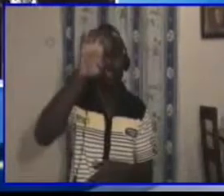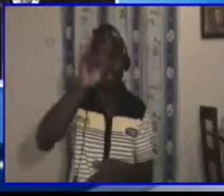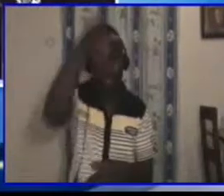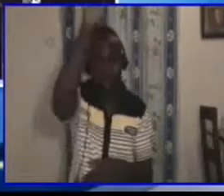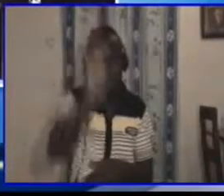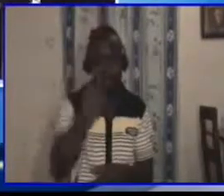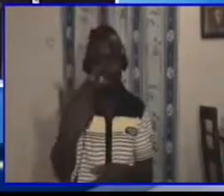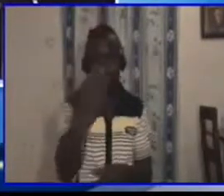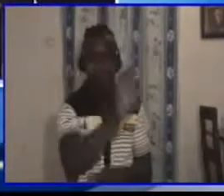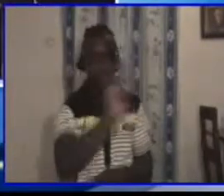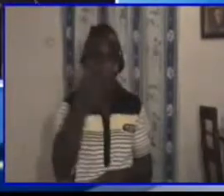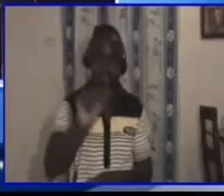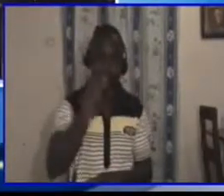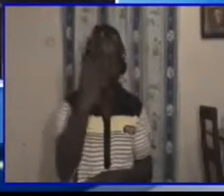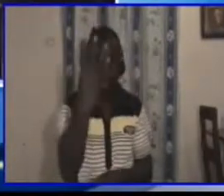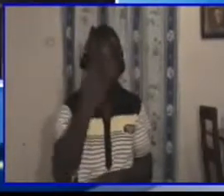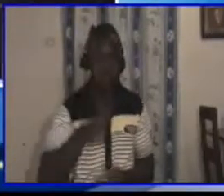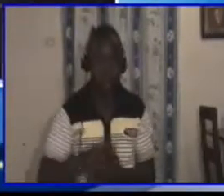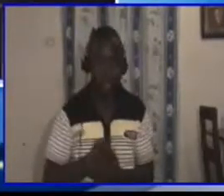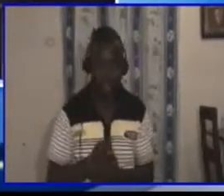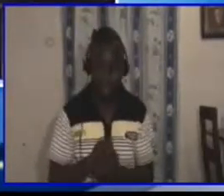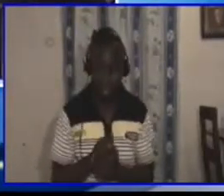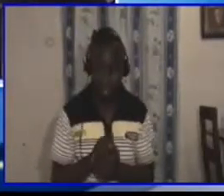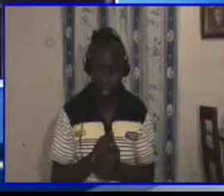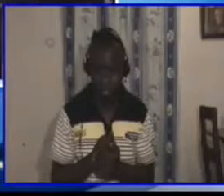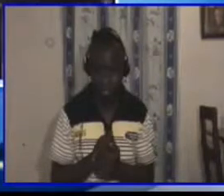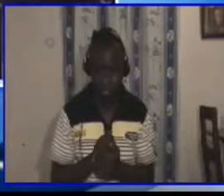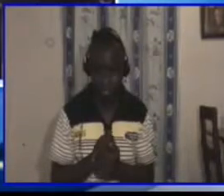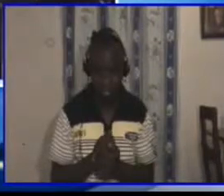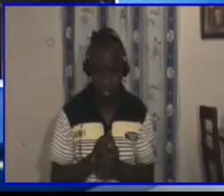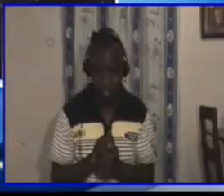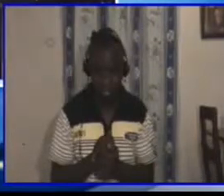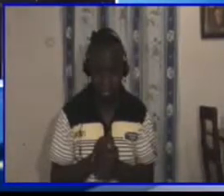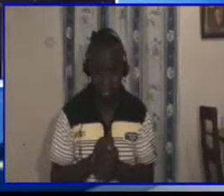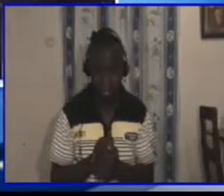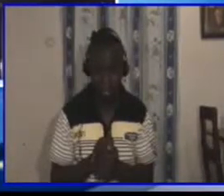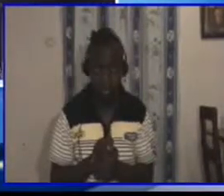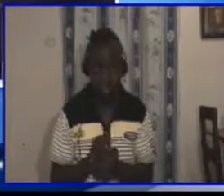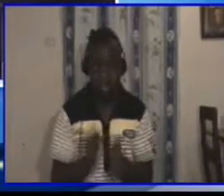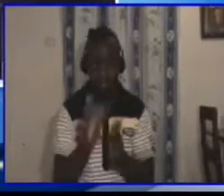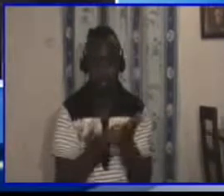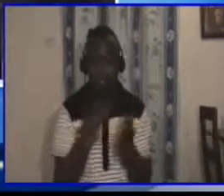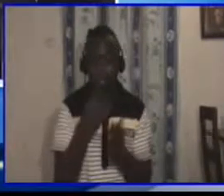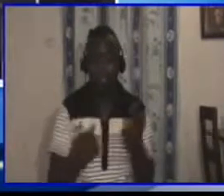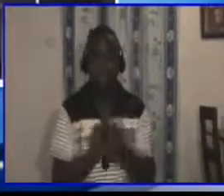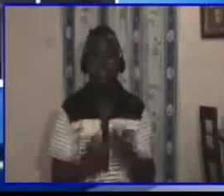in te io bene di no tutte le nazioni nella terra